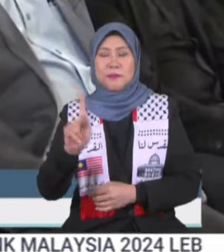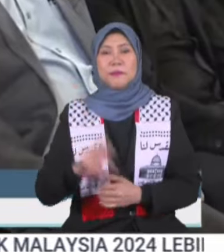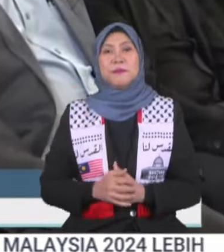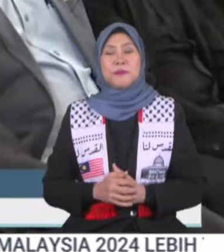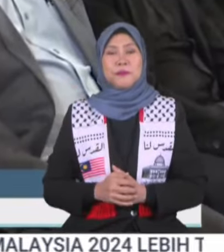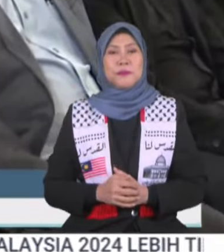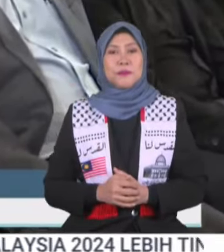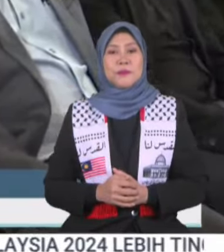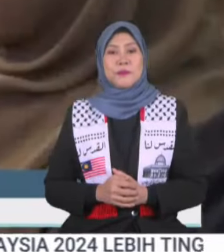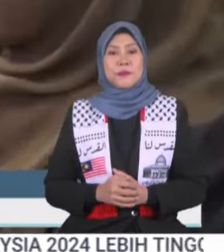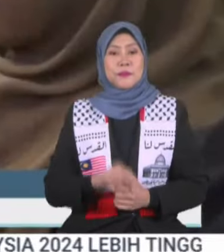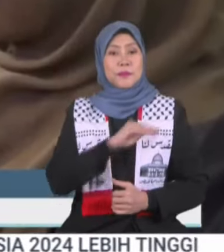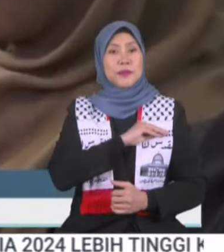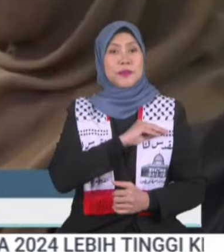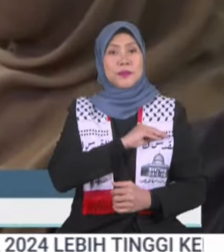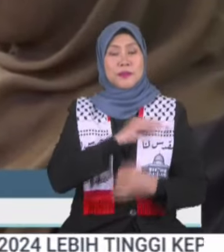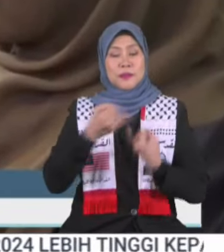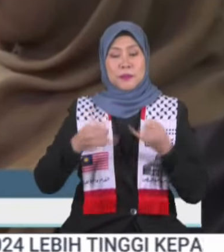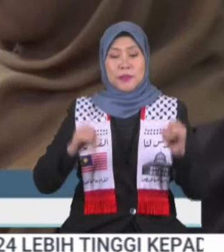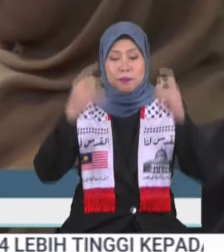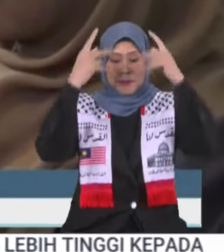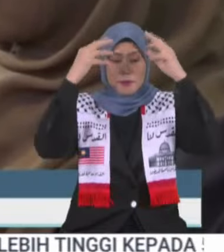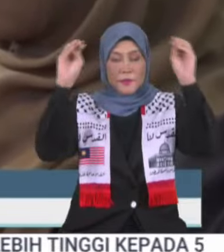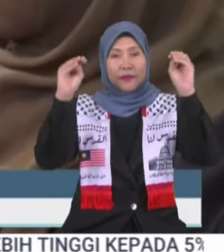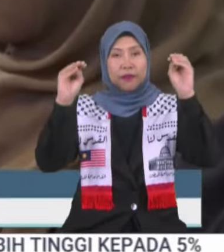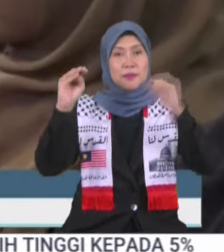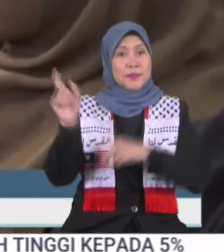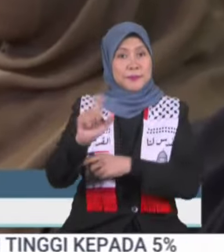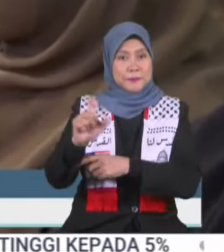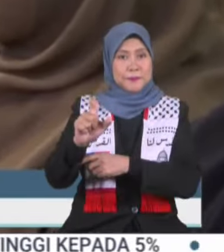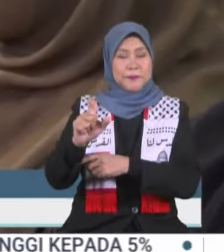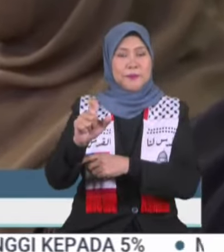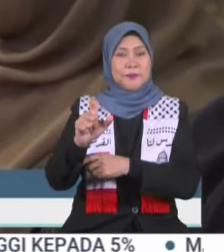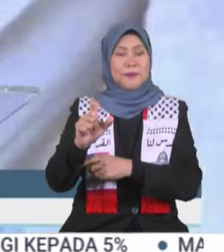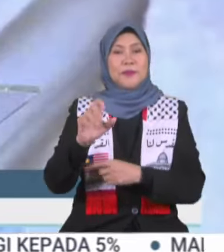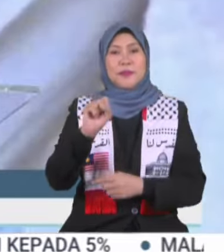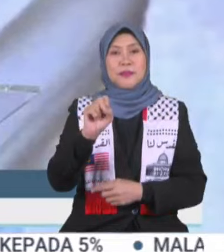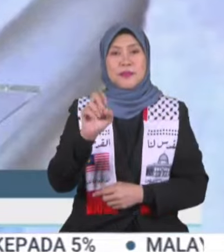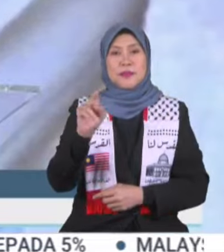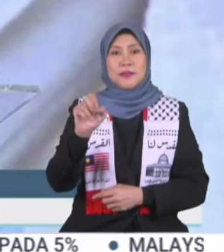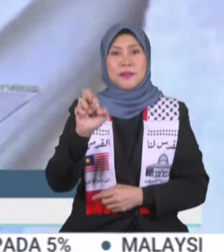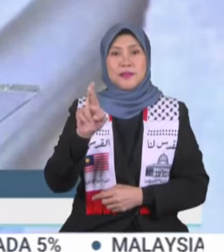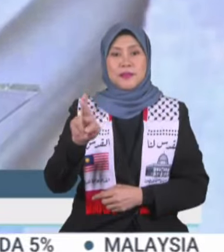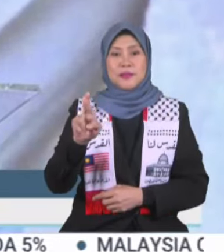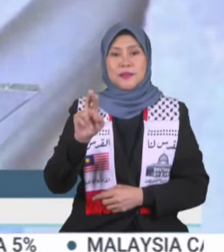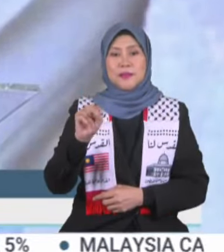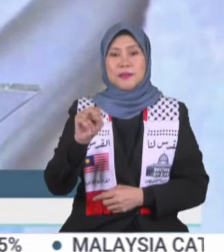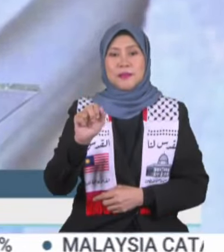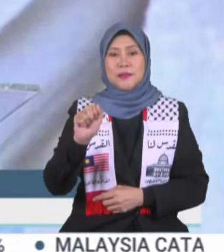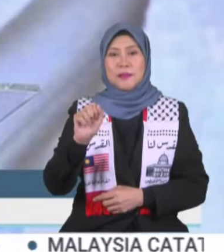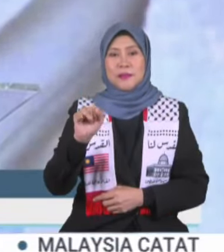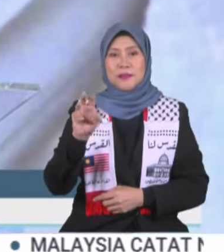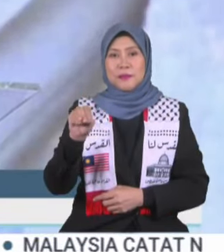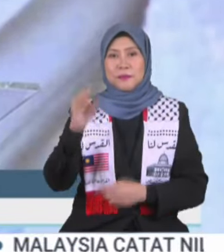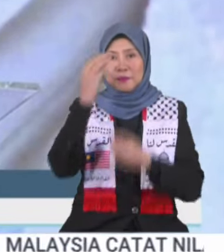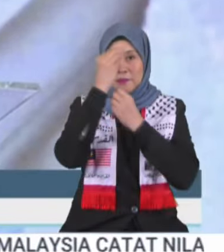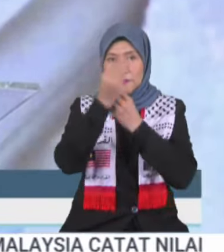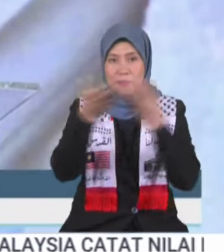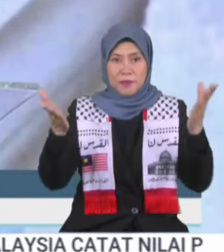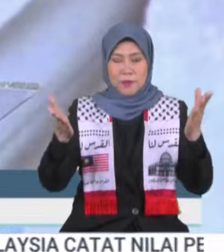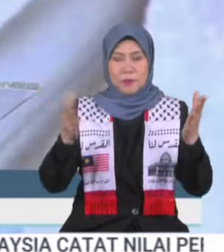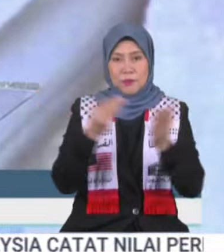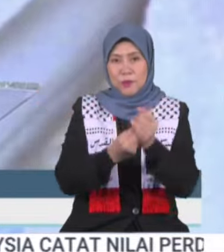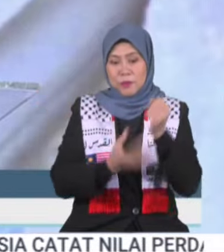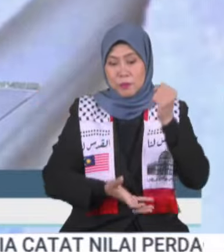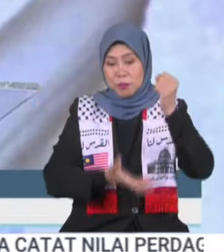Dania menteri di jabatan Perdana Menteri hal ehwal agama Senator Datuk Dr Mohamad Naim mokhtar memaklumkan